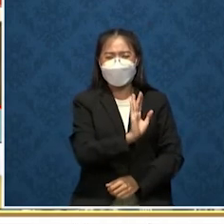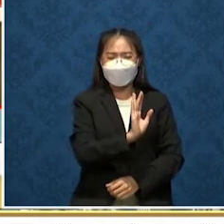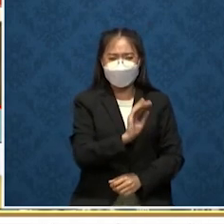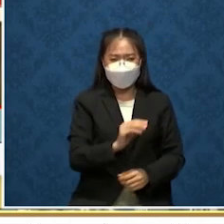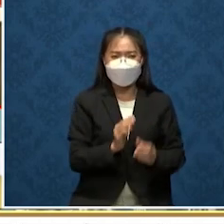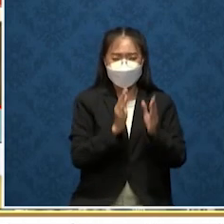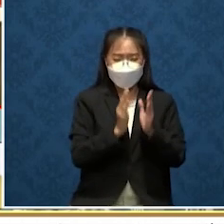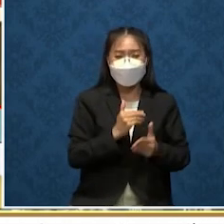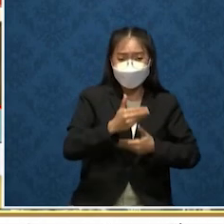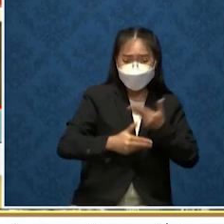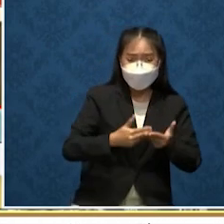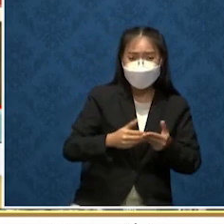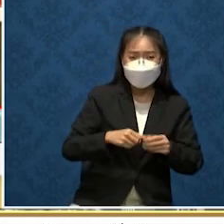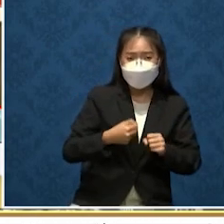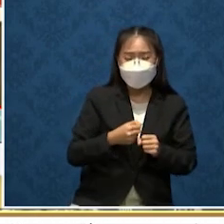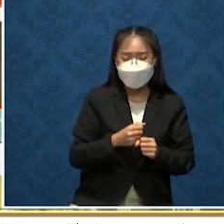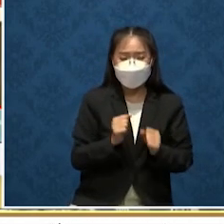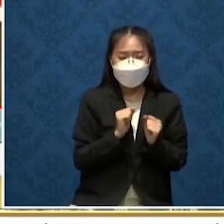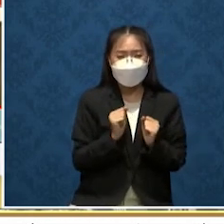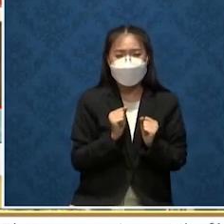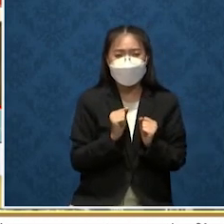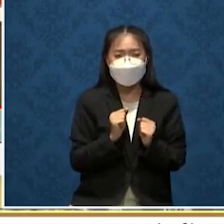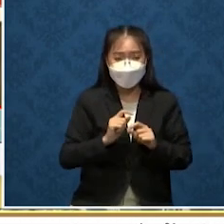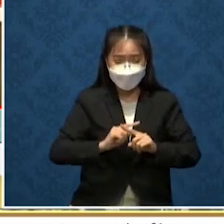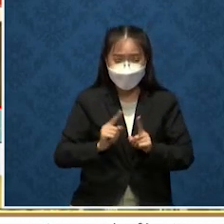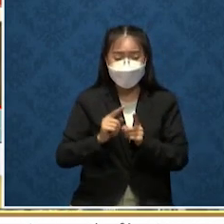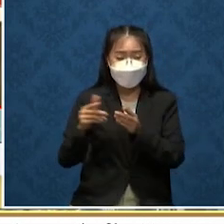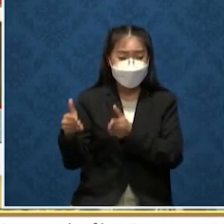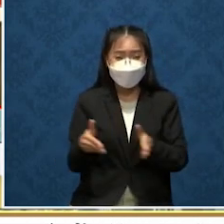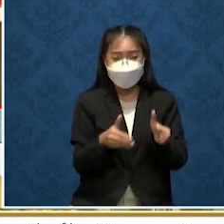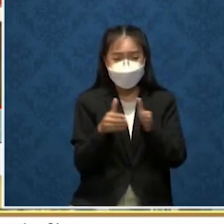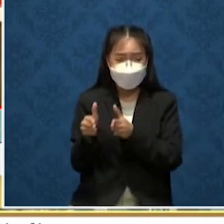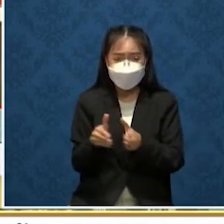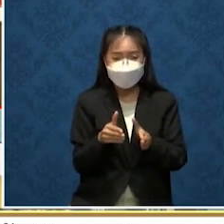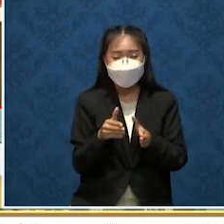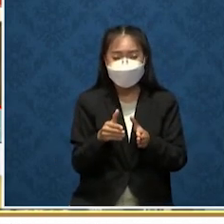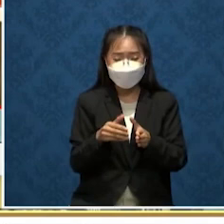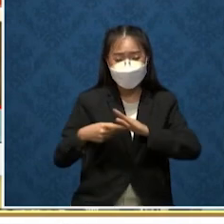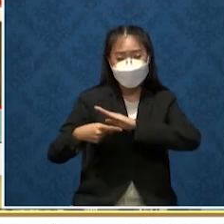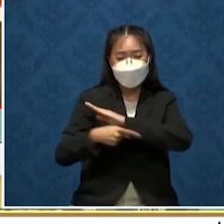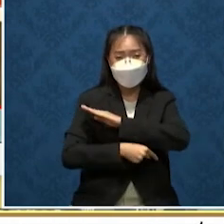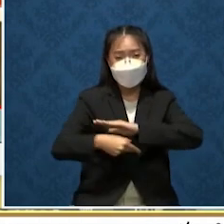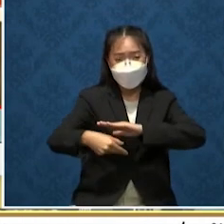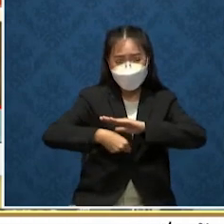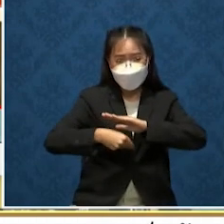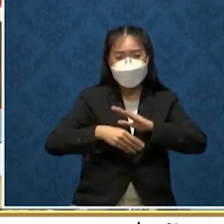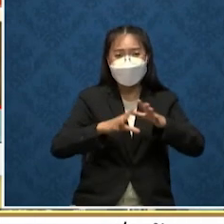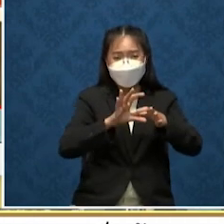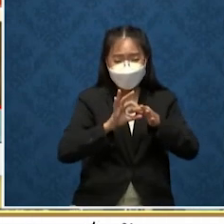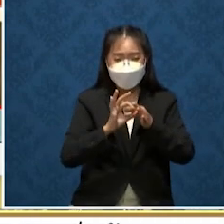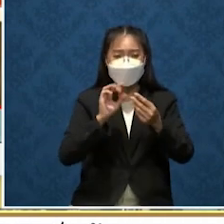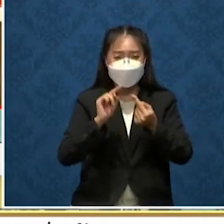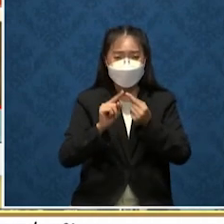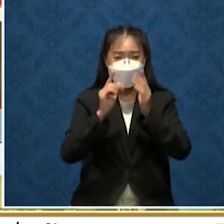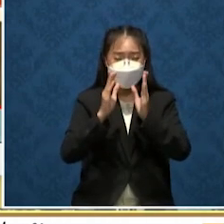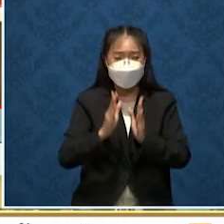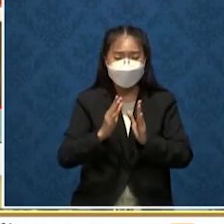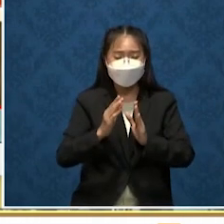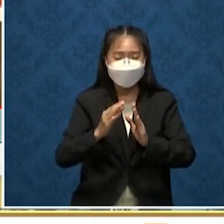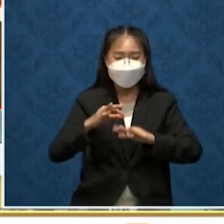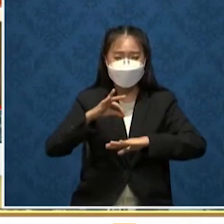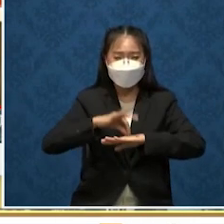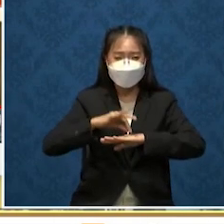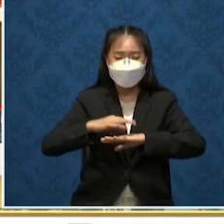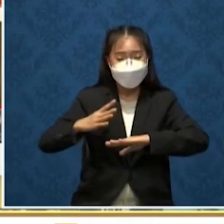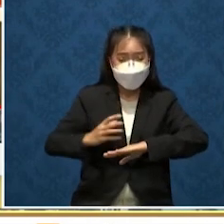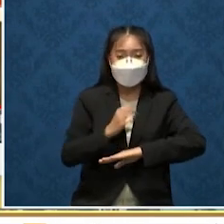คนซื้อรหัสนะครับแต่ขบวนการทุจริตอีบิดดิ้งเนี่ยมันเกี่ยวข้องกับนักการเมืองครับท่านประธานที่